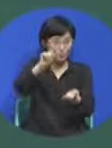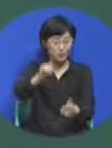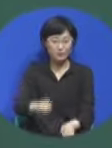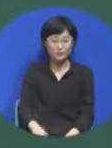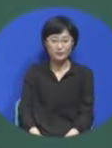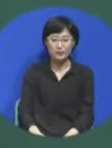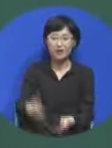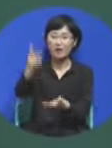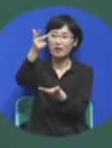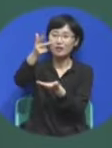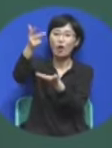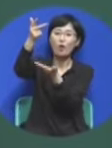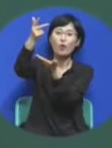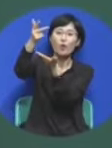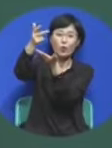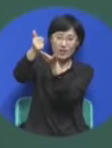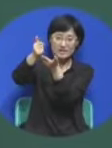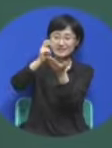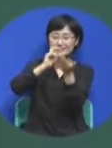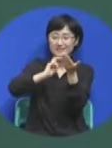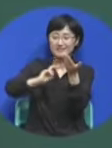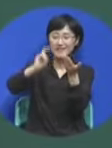찬양하라.